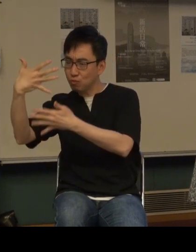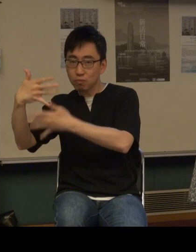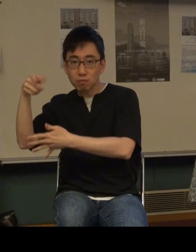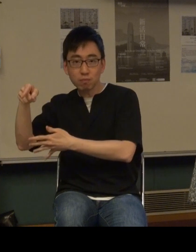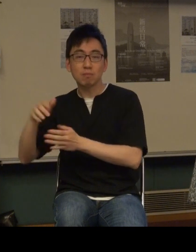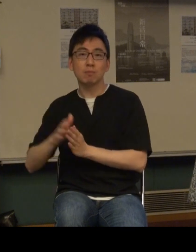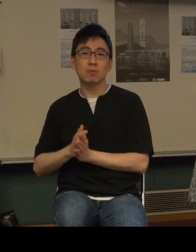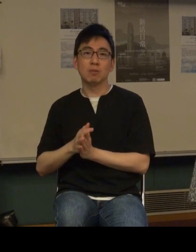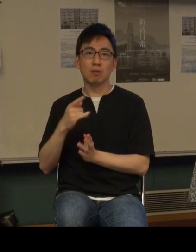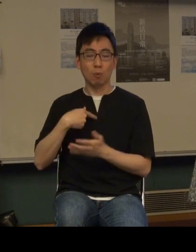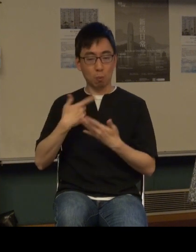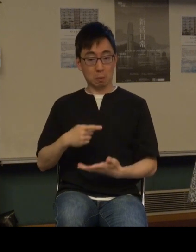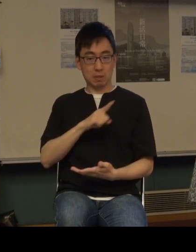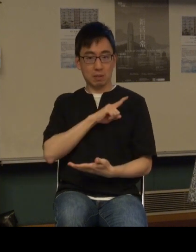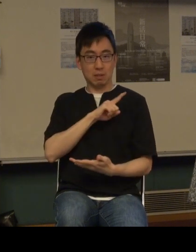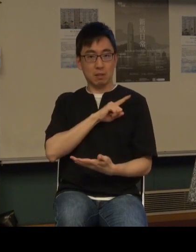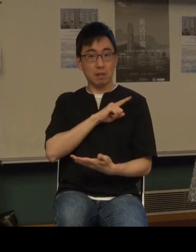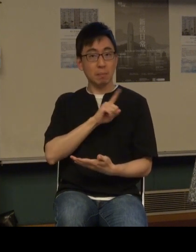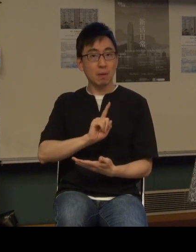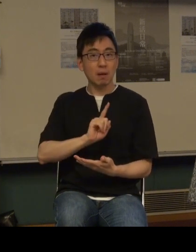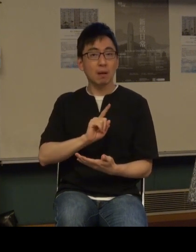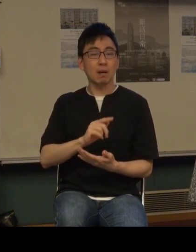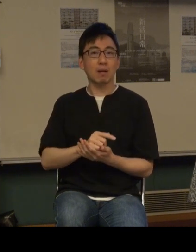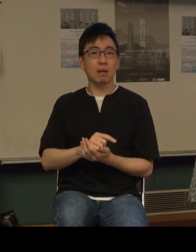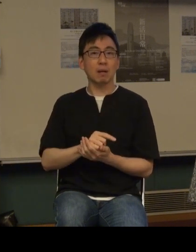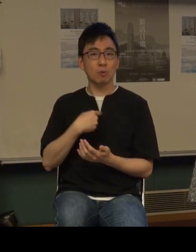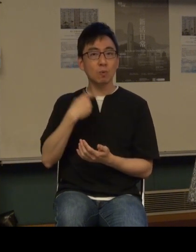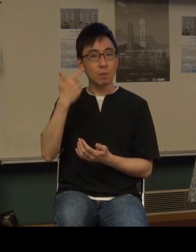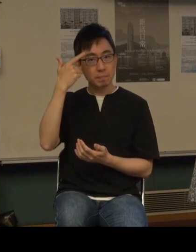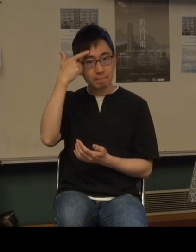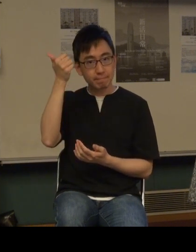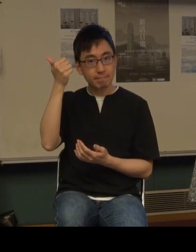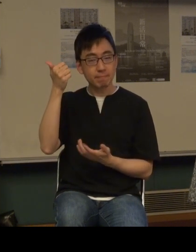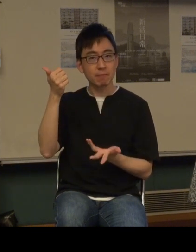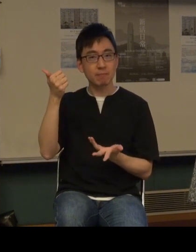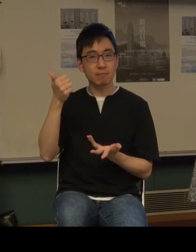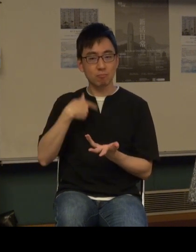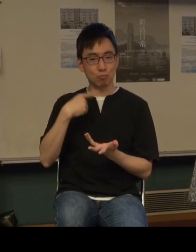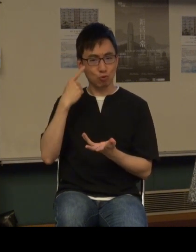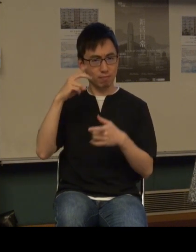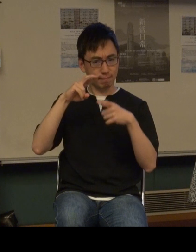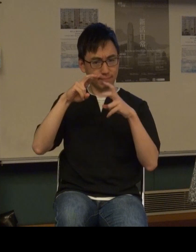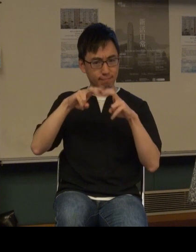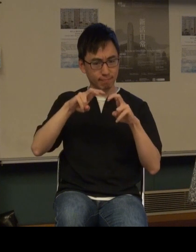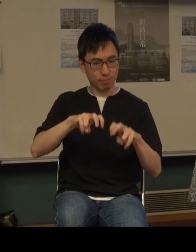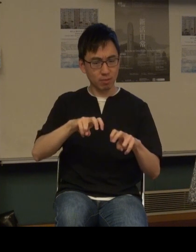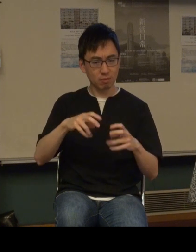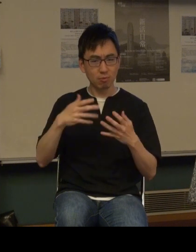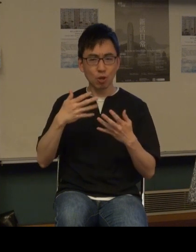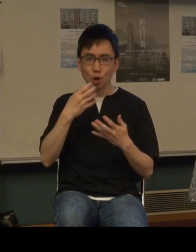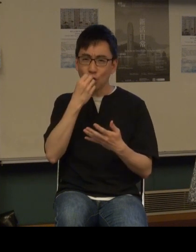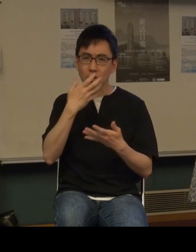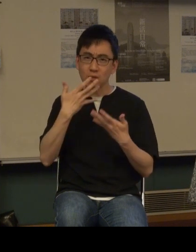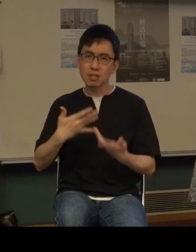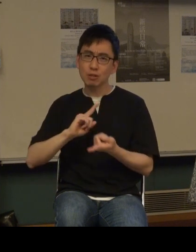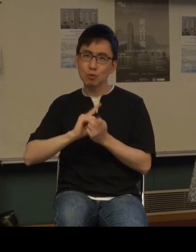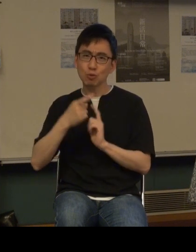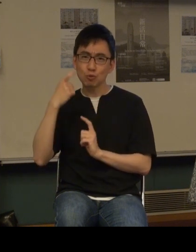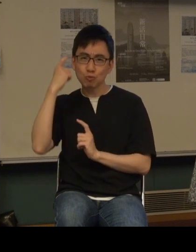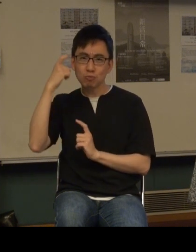自己本人咧其實就好希望咧可以研究咧香港嘅現代主義嘅建築